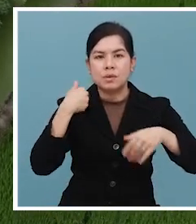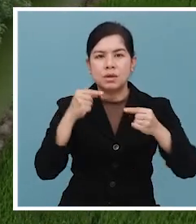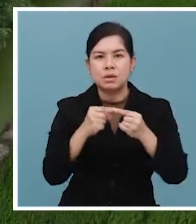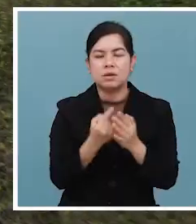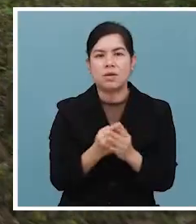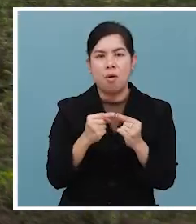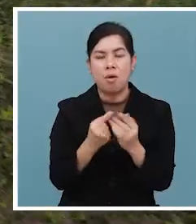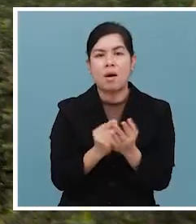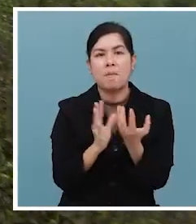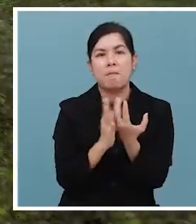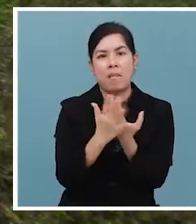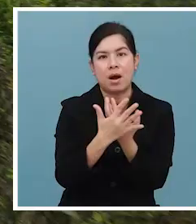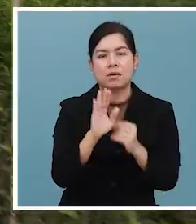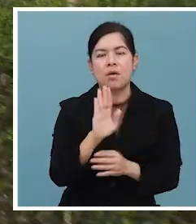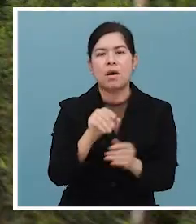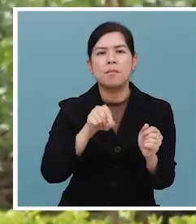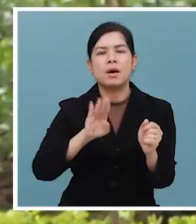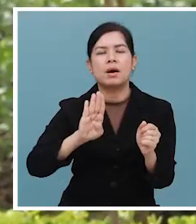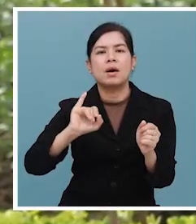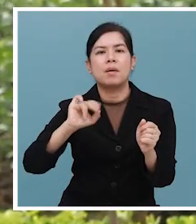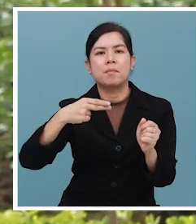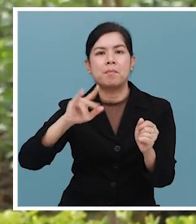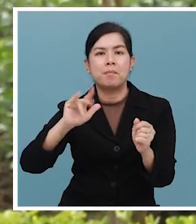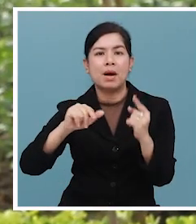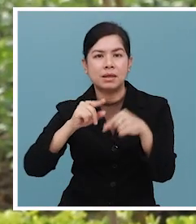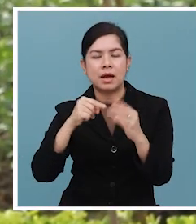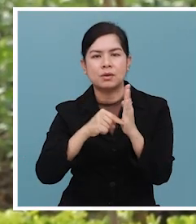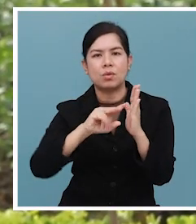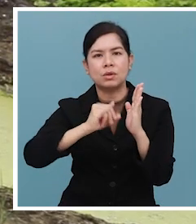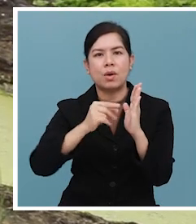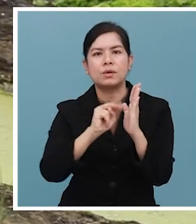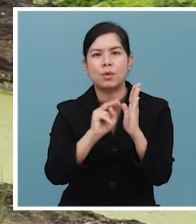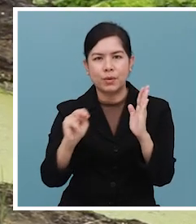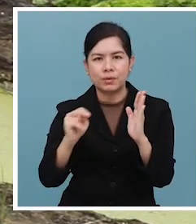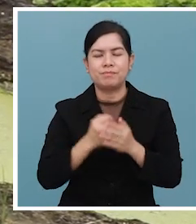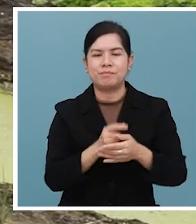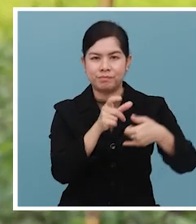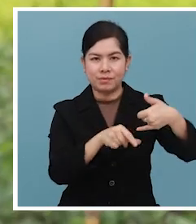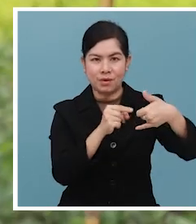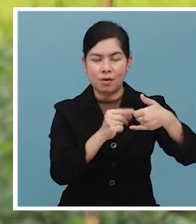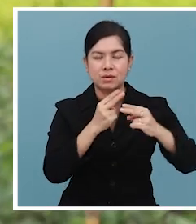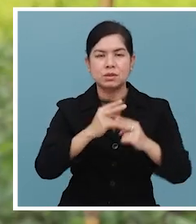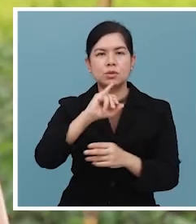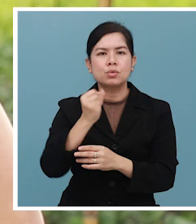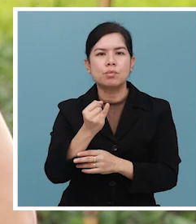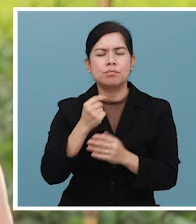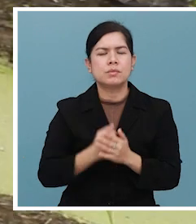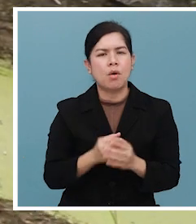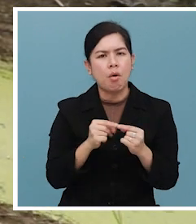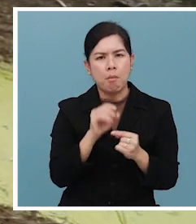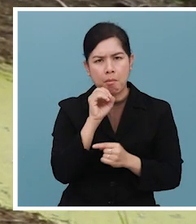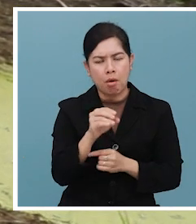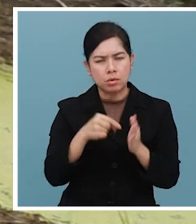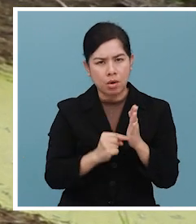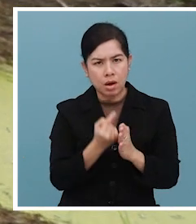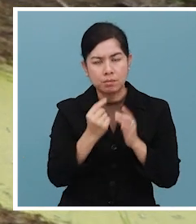ยจากสารพิษอำเภอบางใหญ่จังหวัดนนทบุรีครับอยู่กับผมข้างๆเลยนะคือพี่จุ๋มนั่นเองครับสวัสดีครับพี่จุ๋มครับ ค่ะ อยู่ที่นี่มานานหรือยังครับพี่จุ๋มครับ